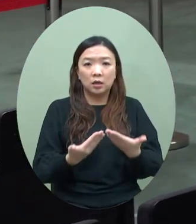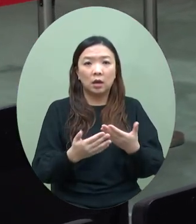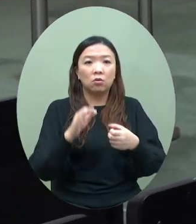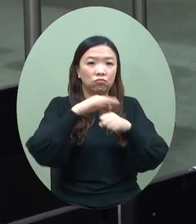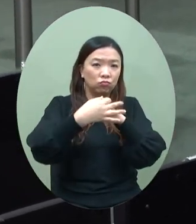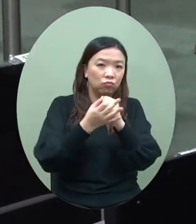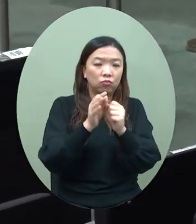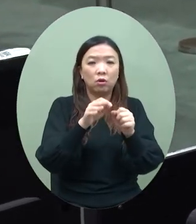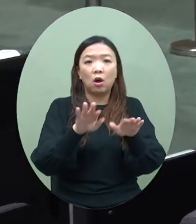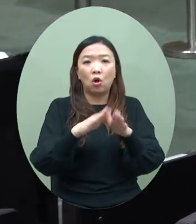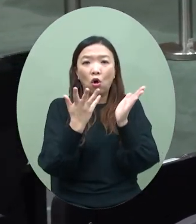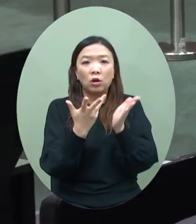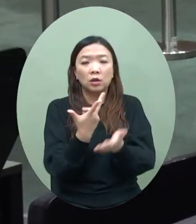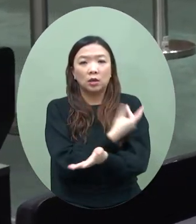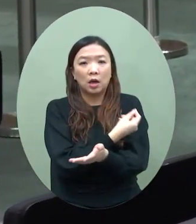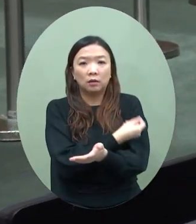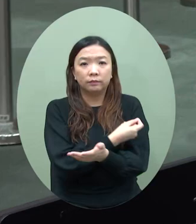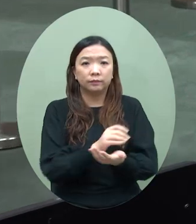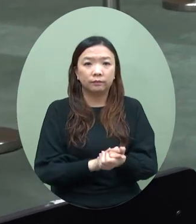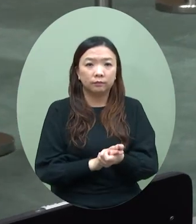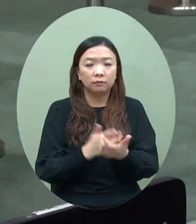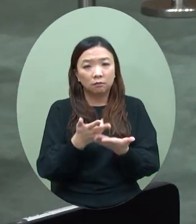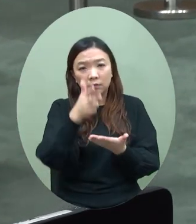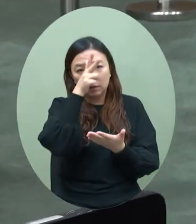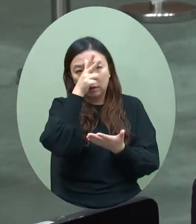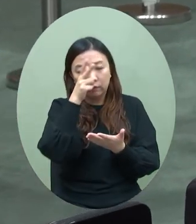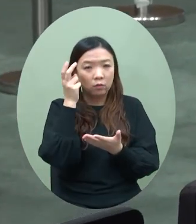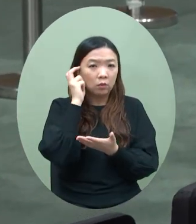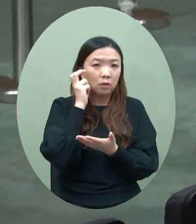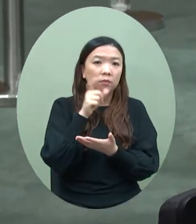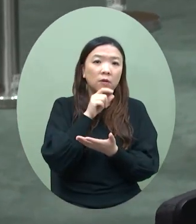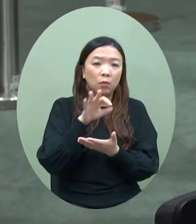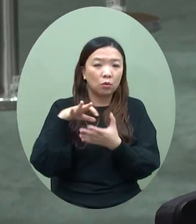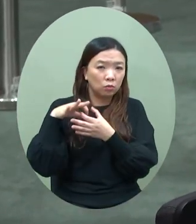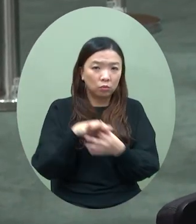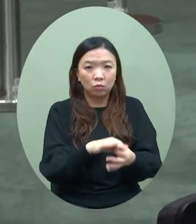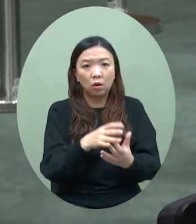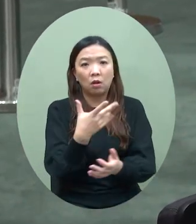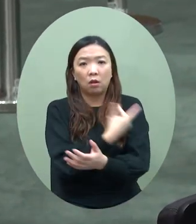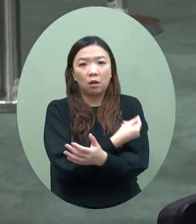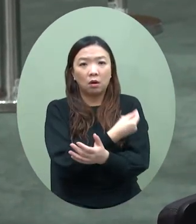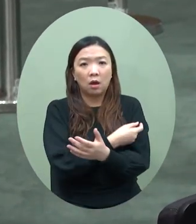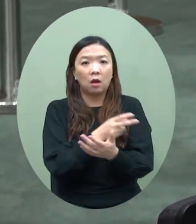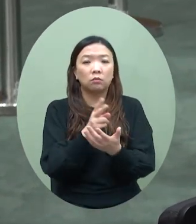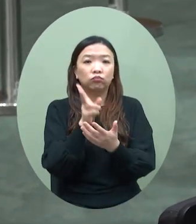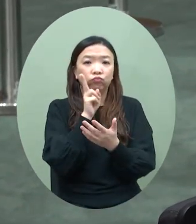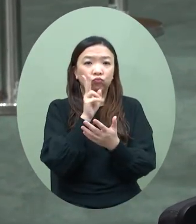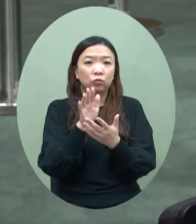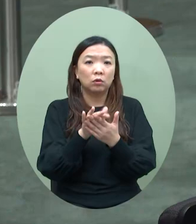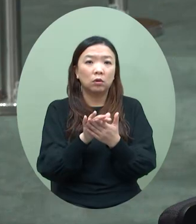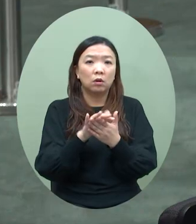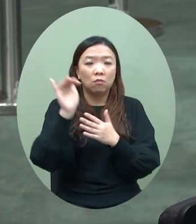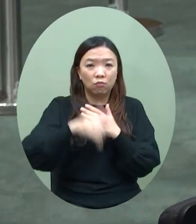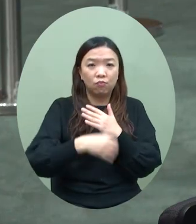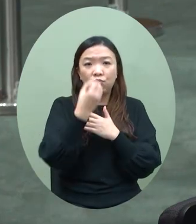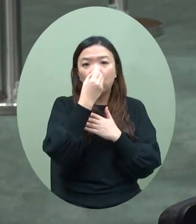國可能佢哋已經開始施打疫苗啦。其實政府方面有冇諗過咧，對呢啲打疫苗嘅人士入咗香港之後，仲使唔使